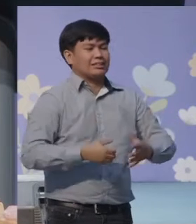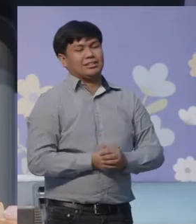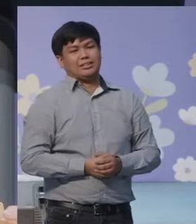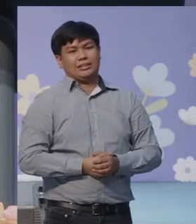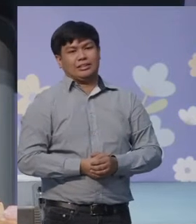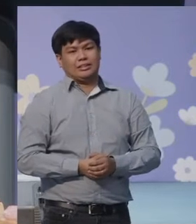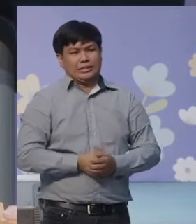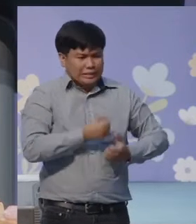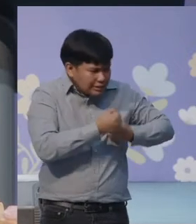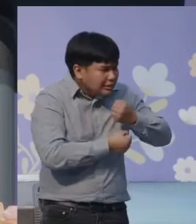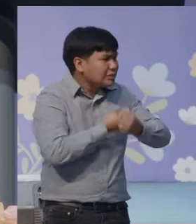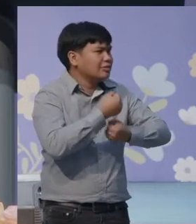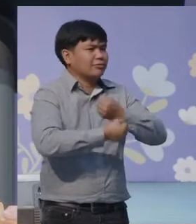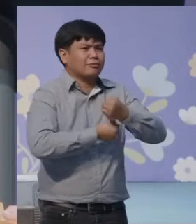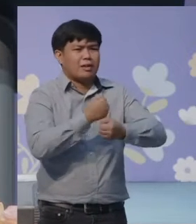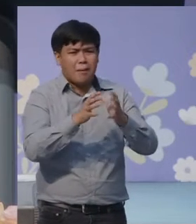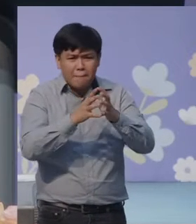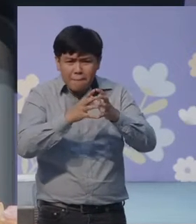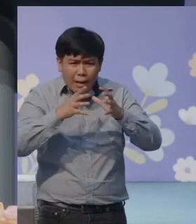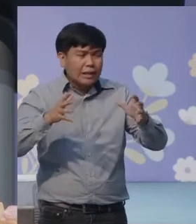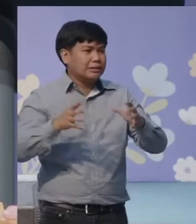Ang hinagpis niya,